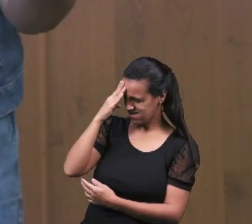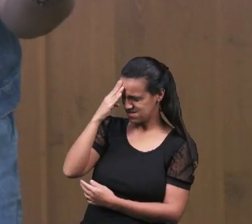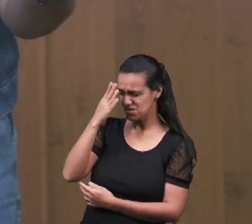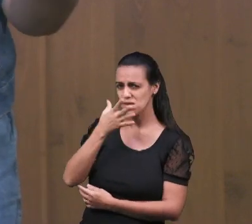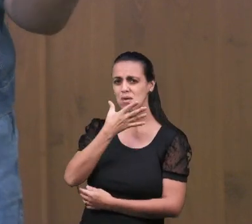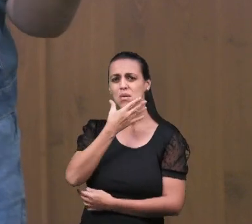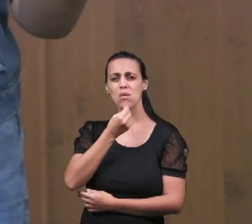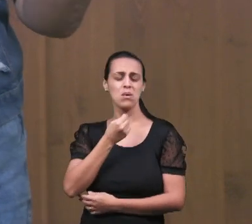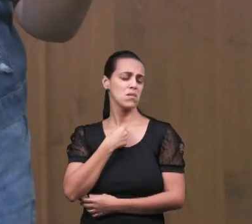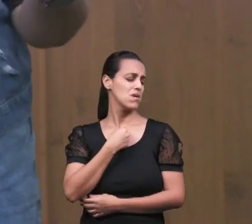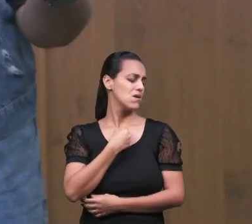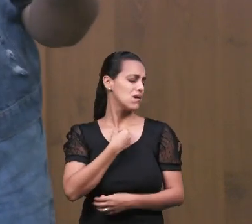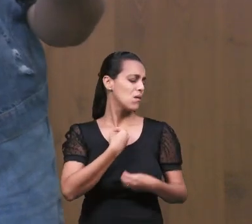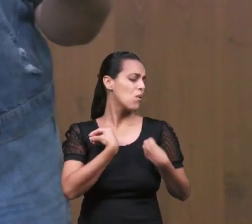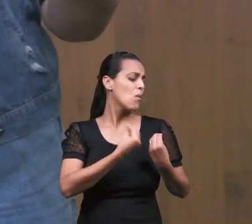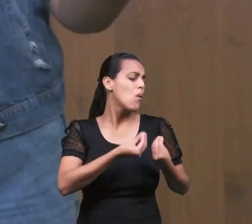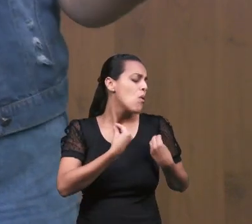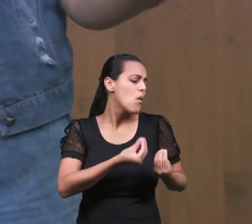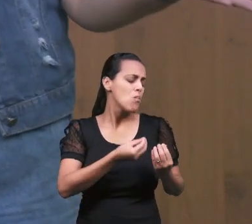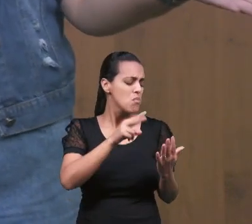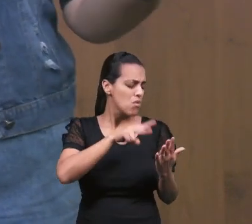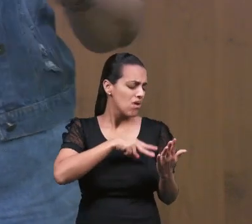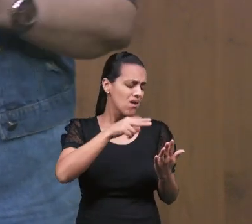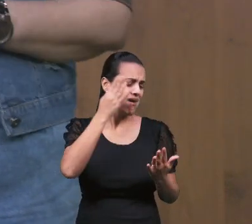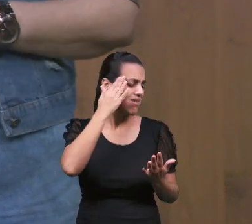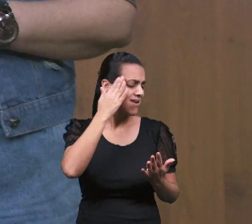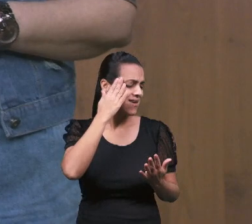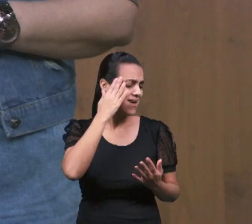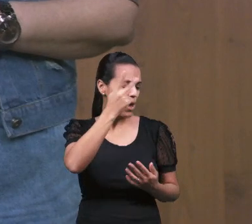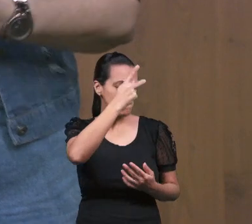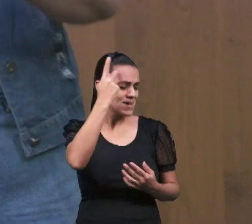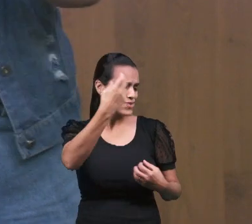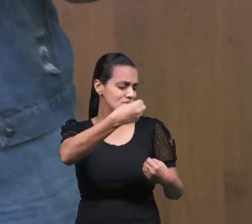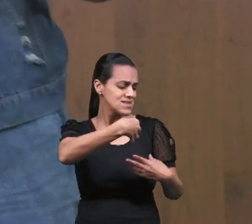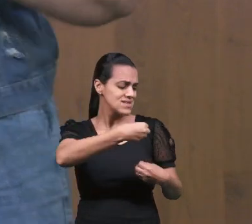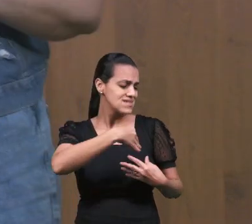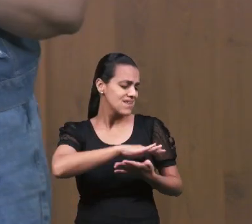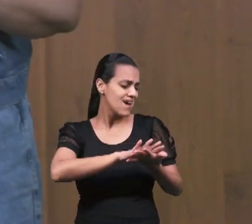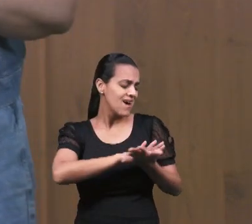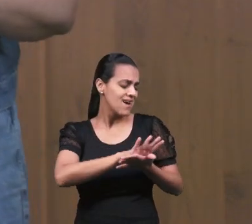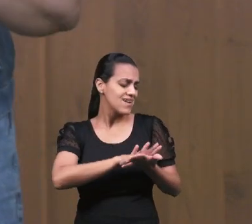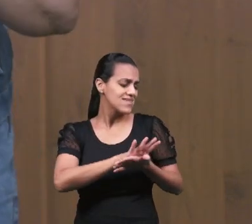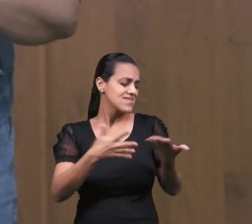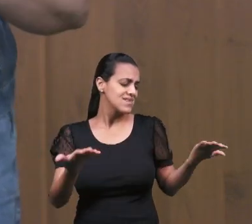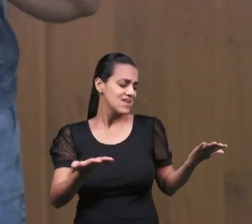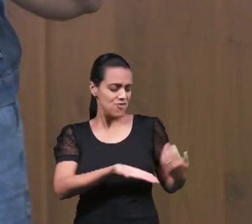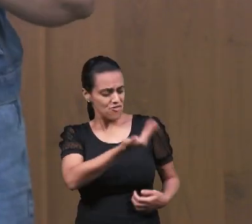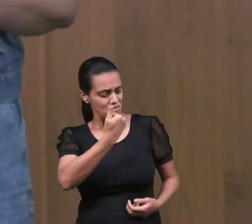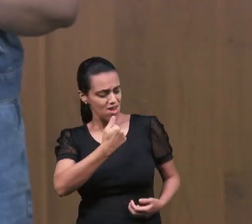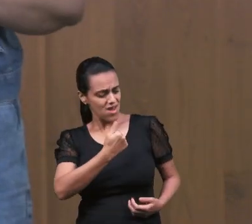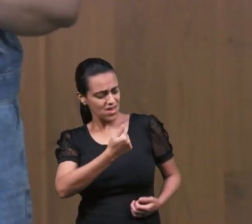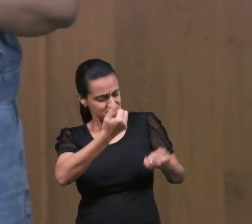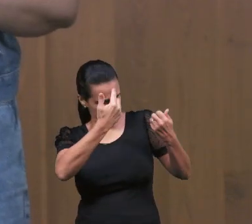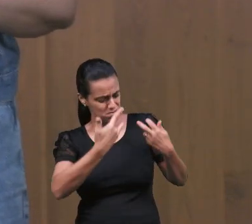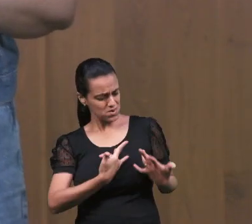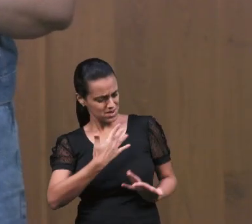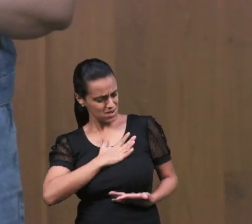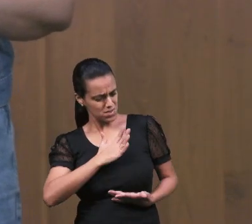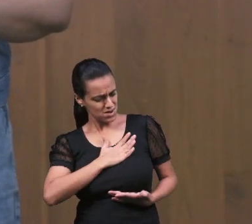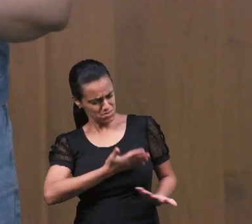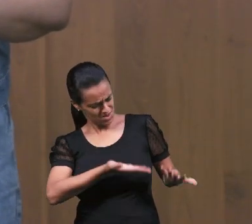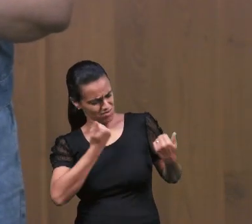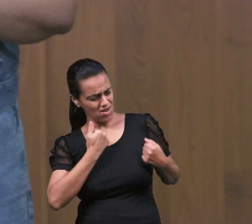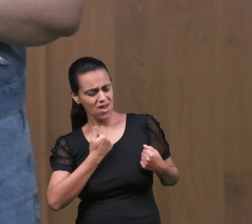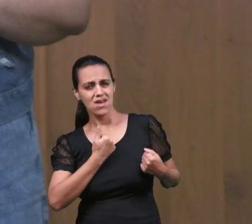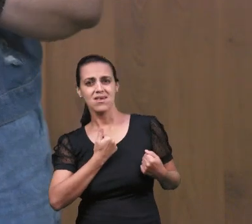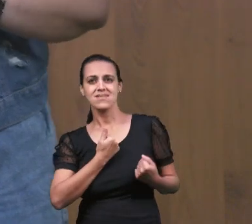comprenait rien du tout. C'était un mystère pour lui. Et Philippe a demandé, vous comprenez ce que vous lisez? Le majordome